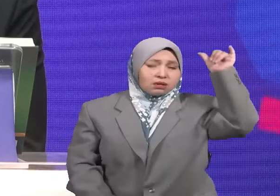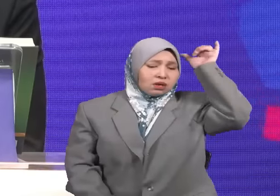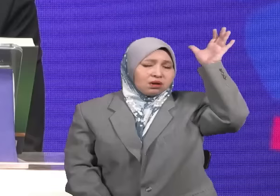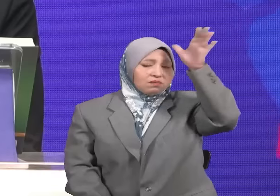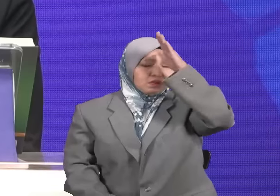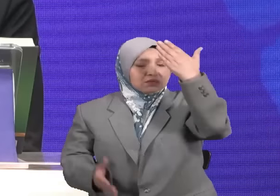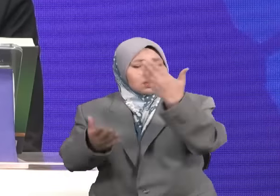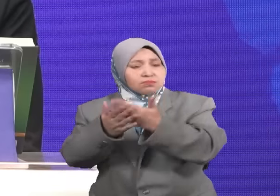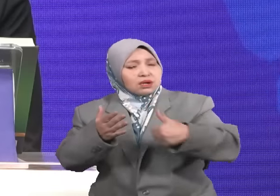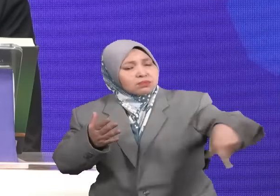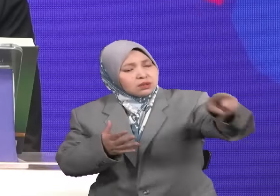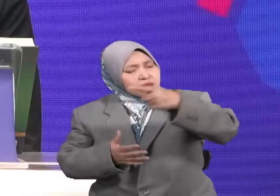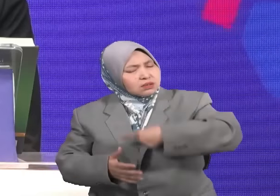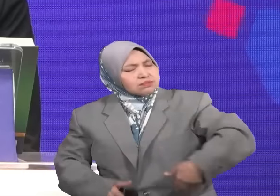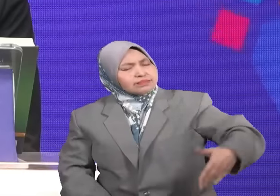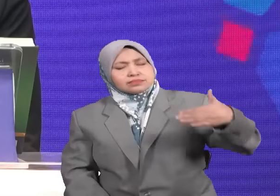ويسخرون من